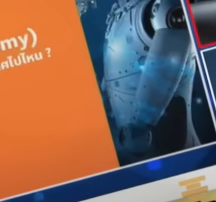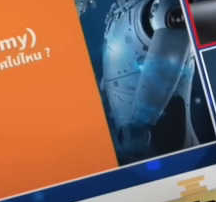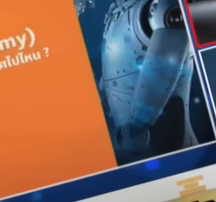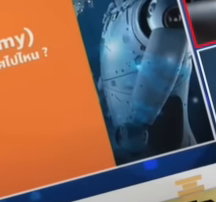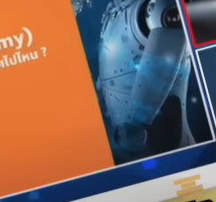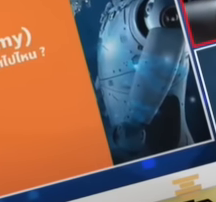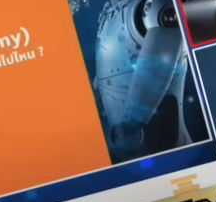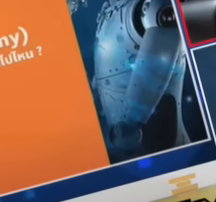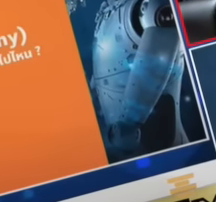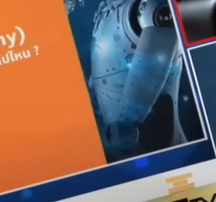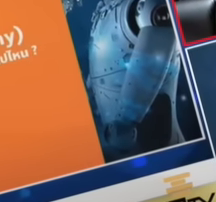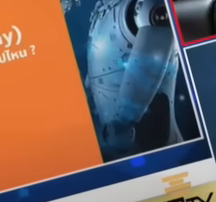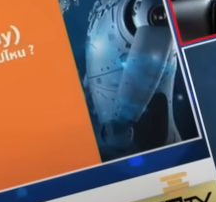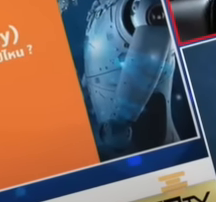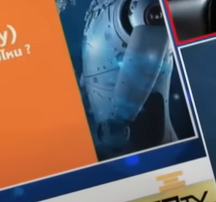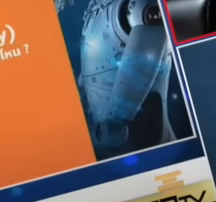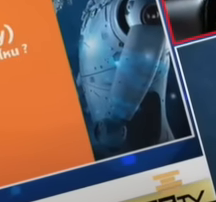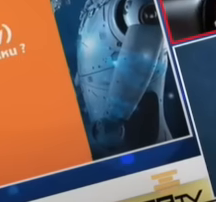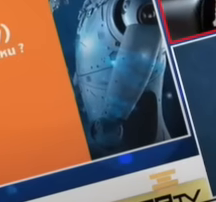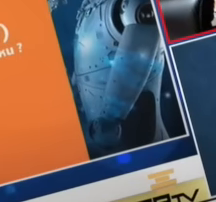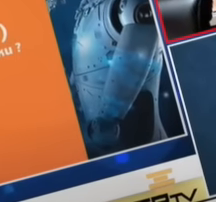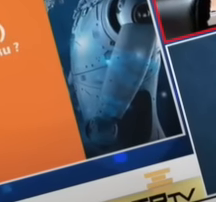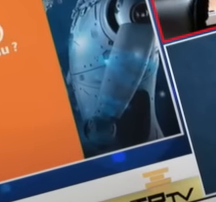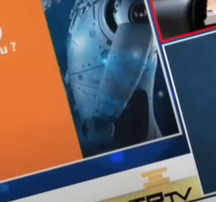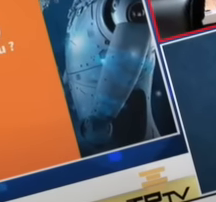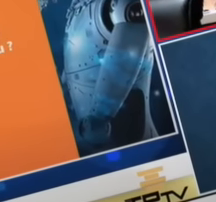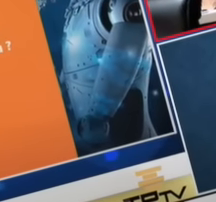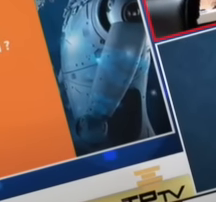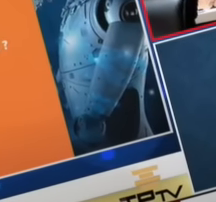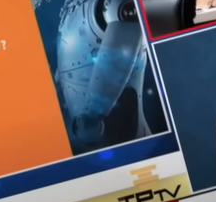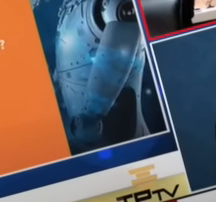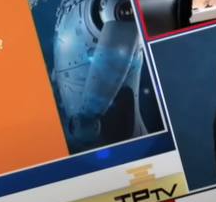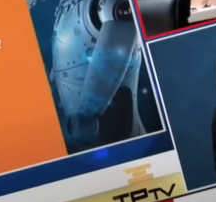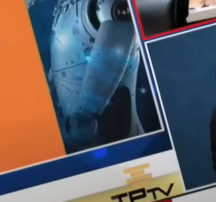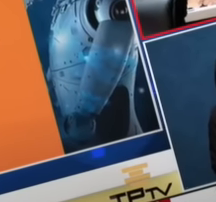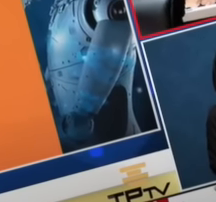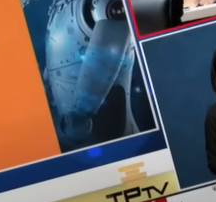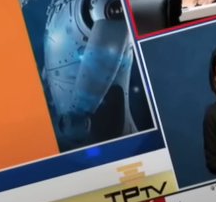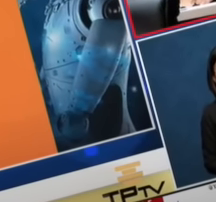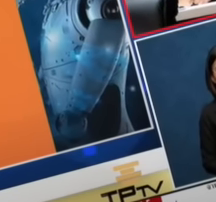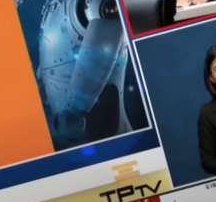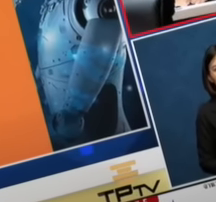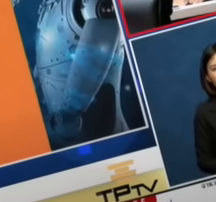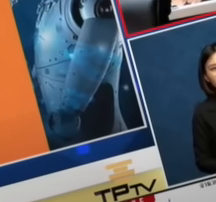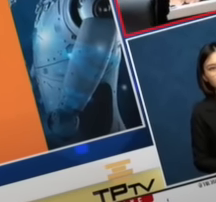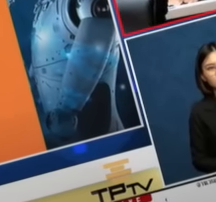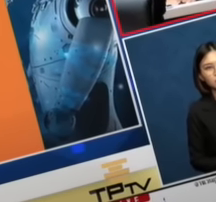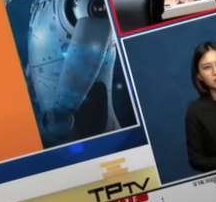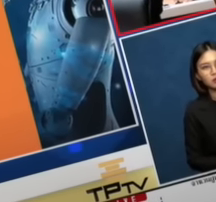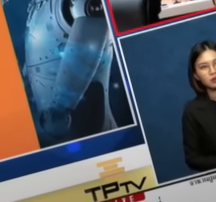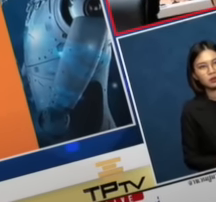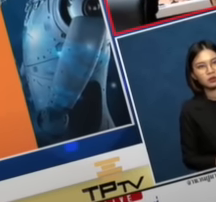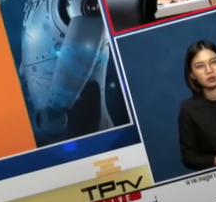เรื่องราวของข่าวสั้นนานาสาระและข่าวต่างประเทศที่น่าสน